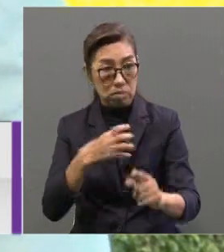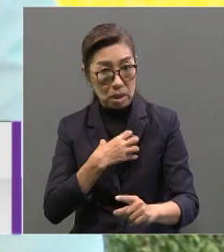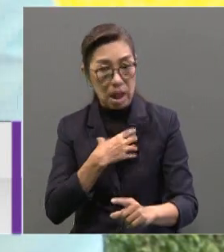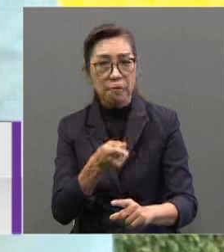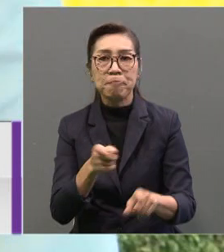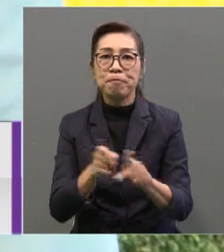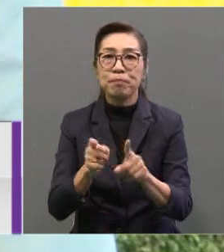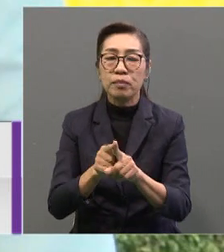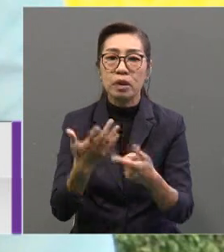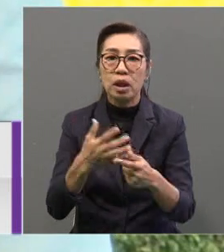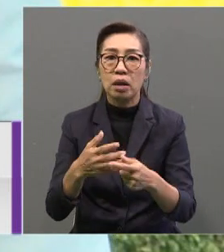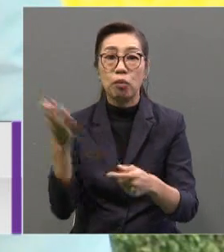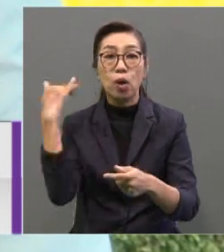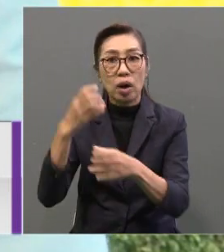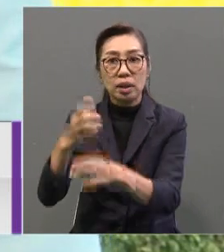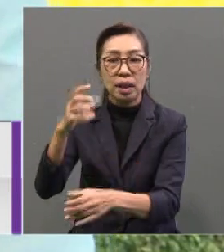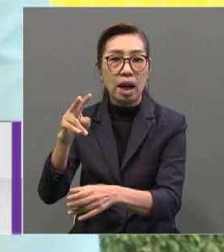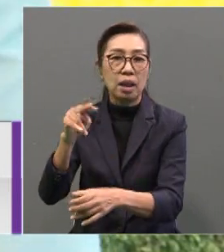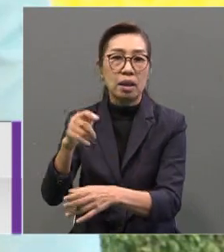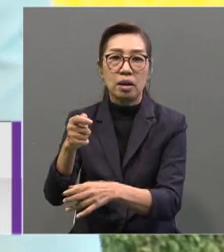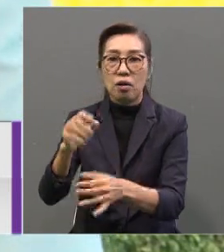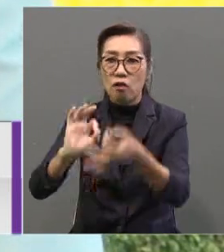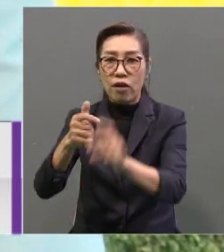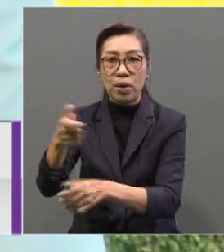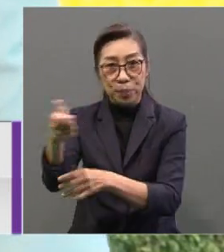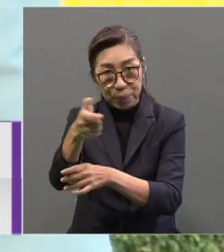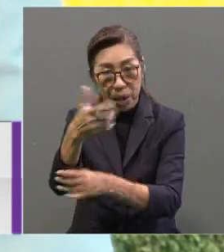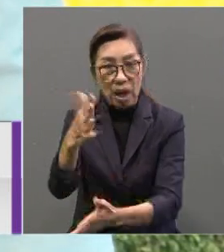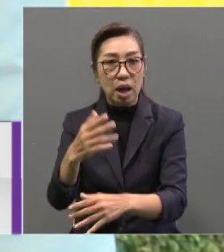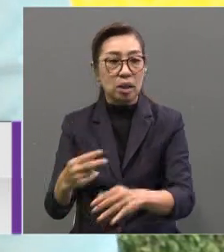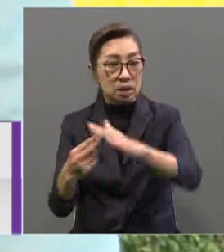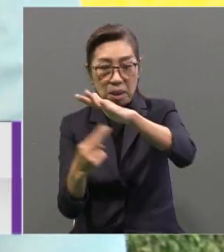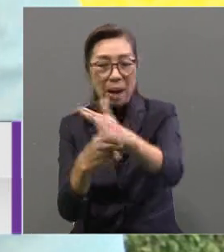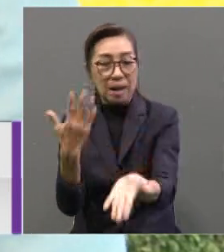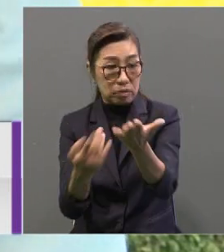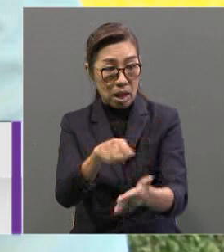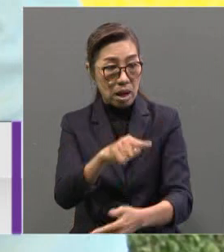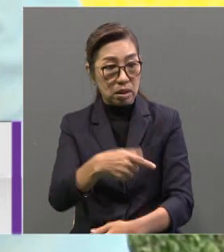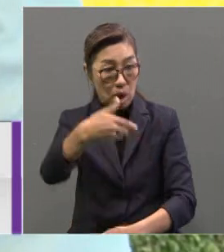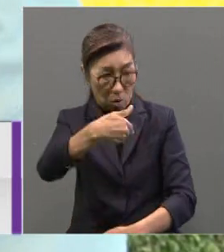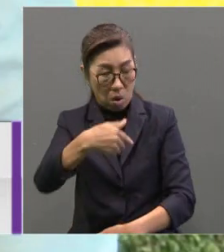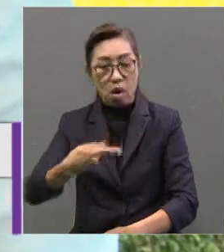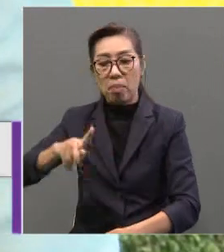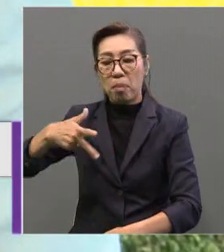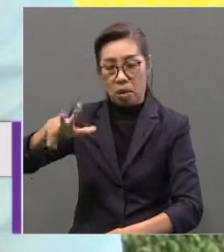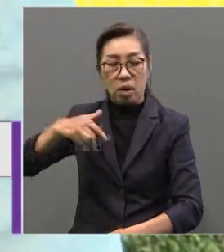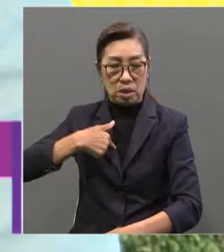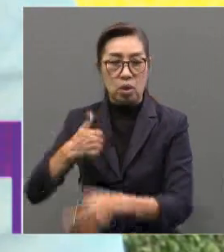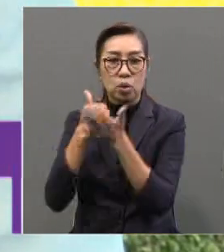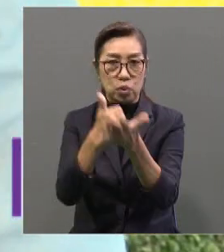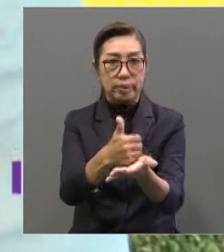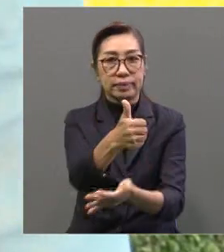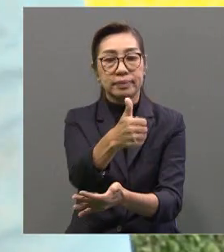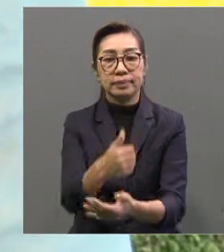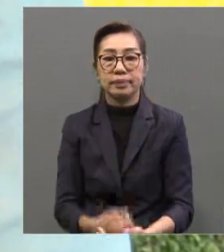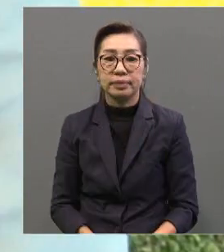วันก่อนเรื่องถังดับเพลิงไม่ว่าวันนี้เรื่องสะพานก็ทางกรมก็พร้อมที่เข้าไปสนับสนุนทางกทม.อยู่แล้ว